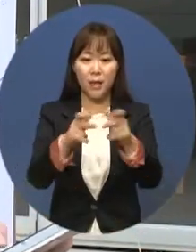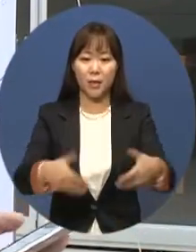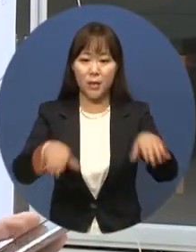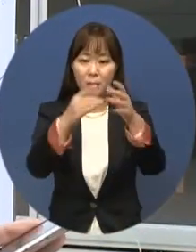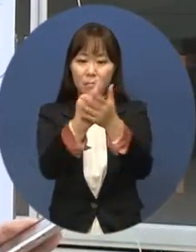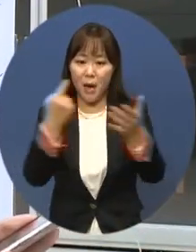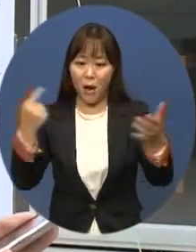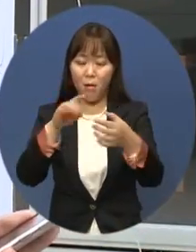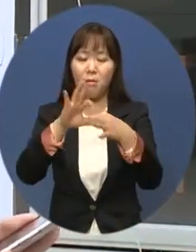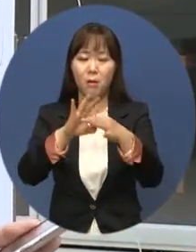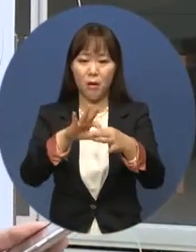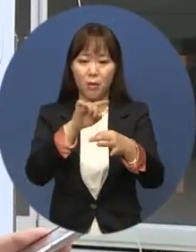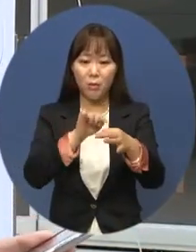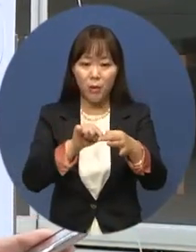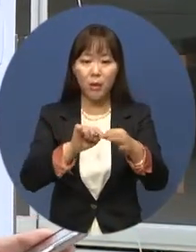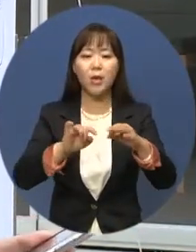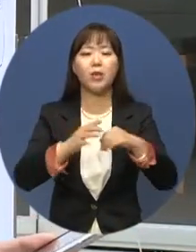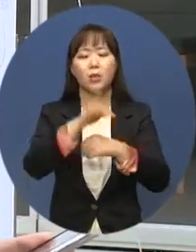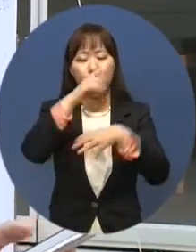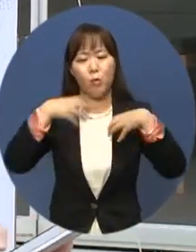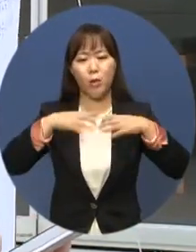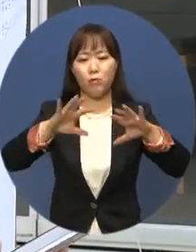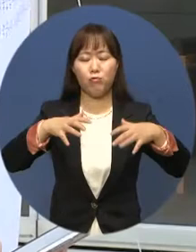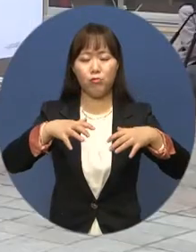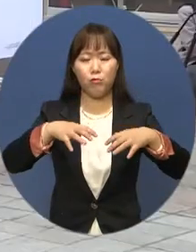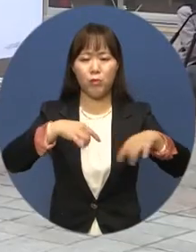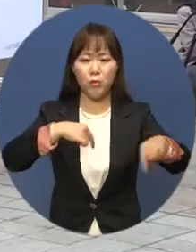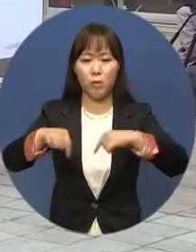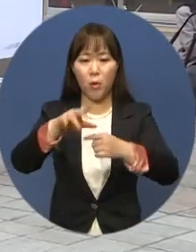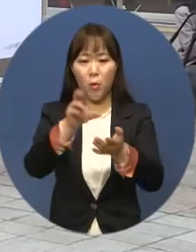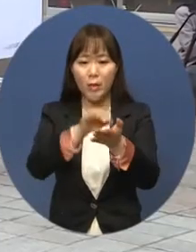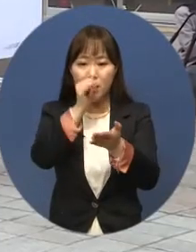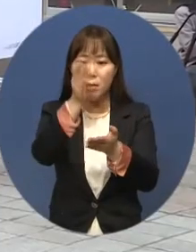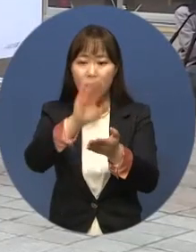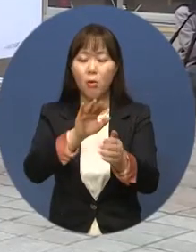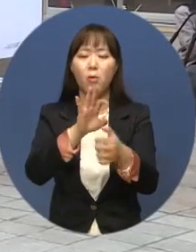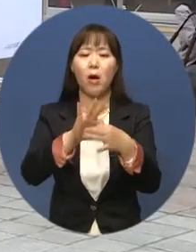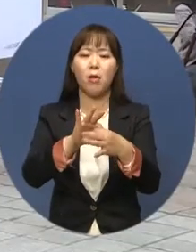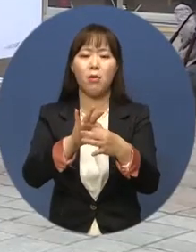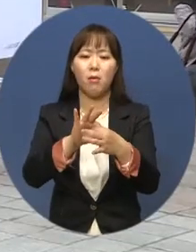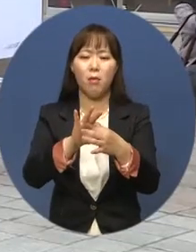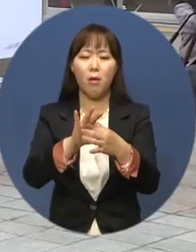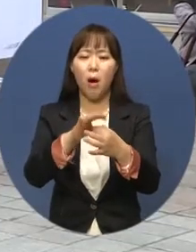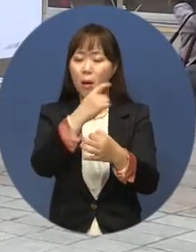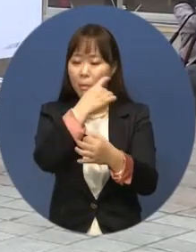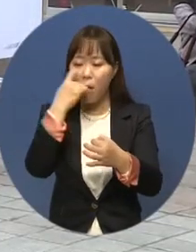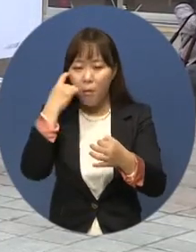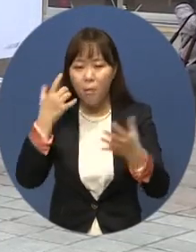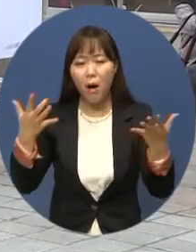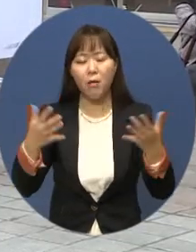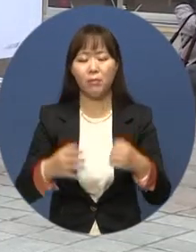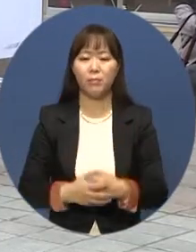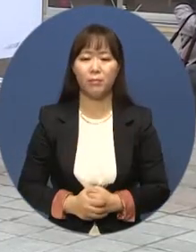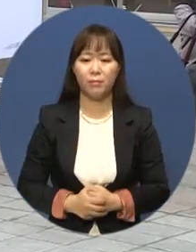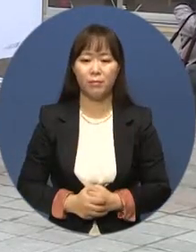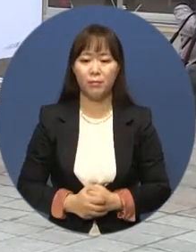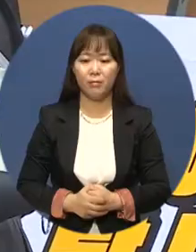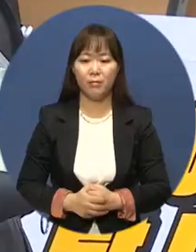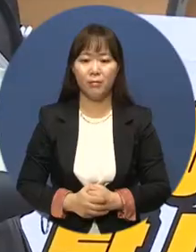30 정부의 국정과제로 자기 잡고 있으나 이를 뒷받침할 법적 근거가 미비한 상황입니다